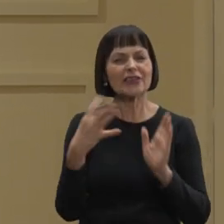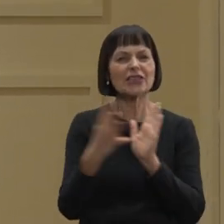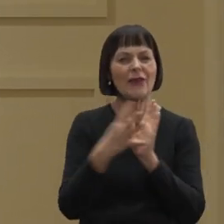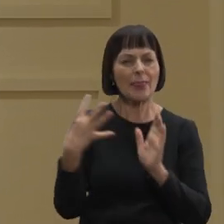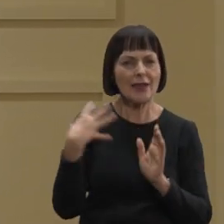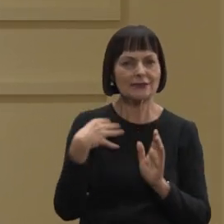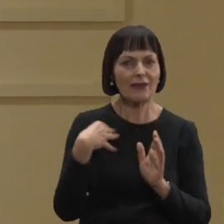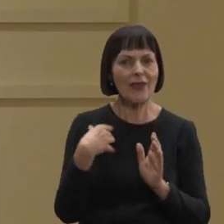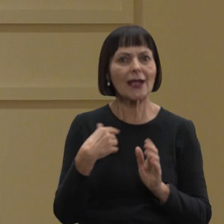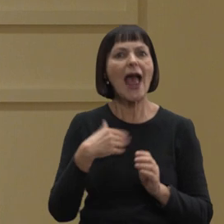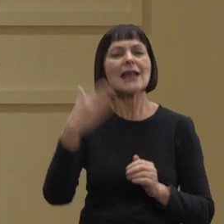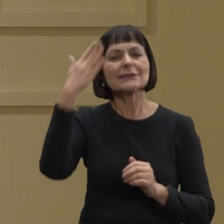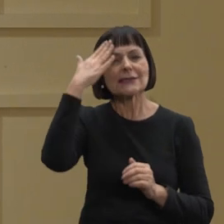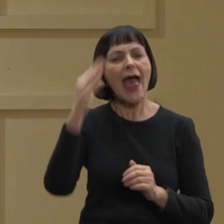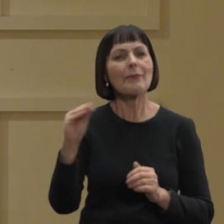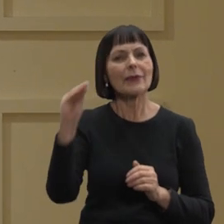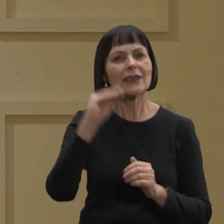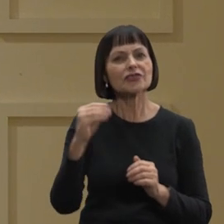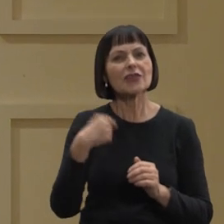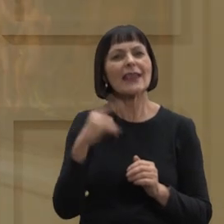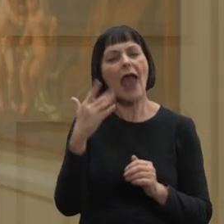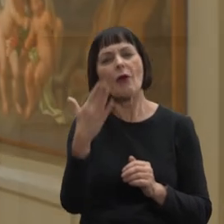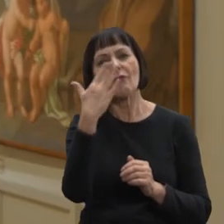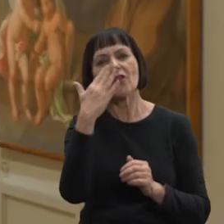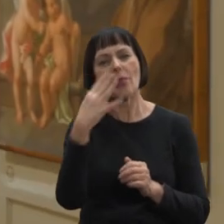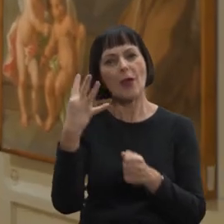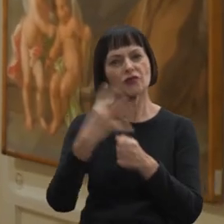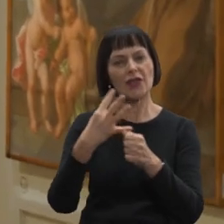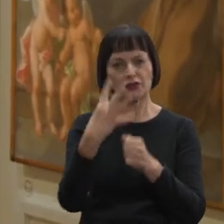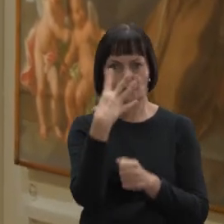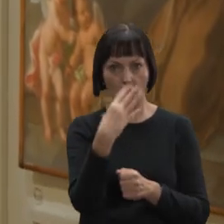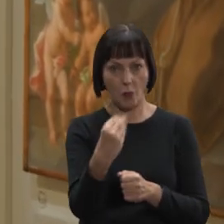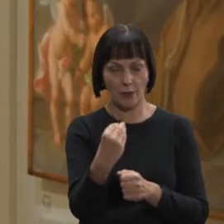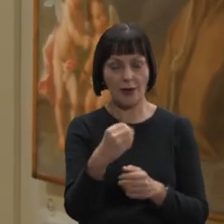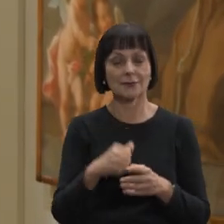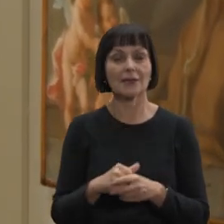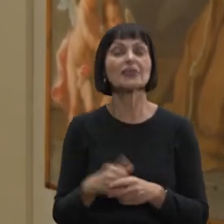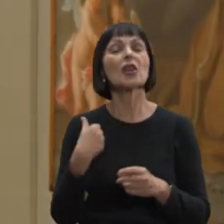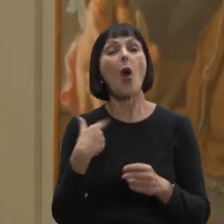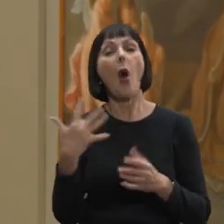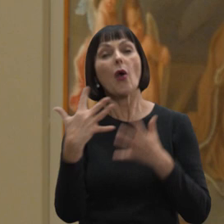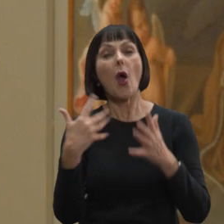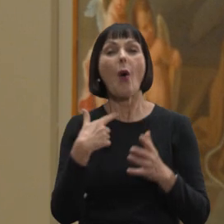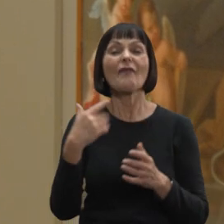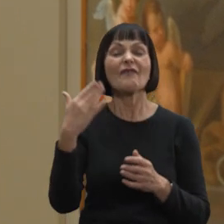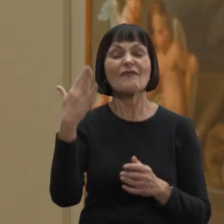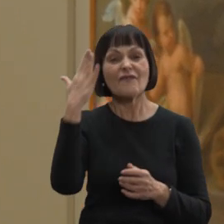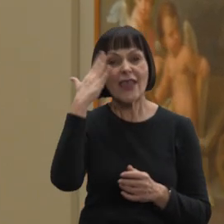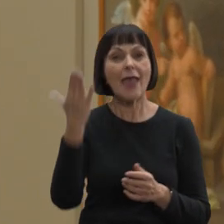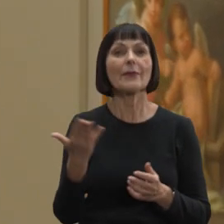początku XX wieku znanych jest dalszych około 40, a więc mniej więcej wiemy